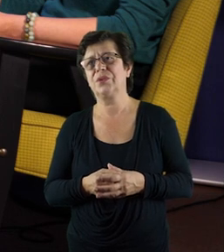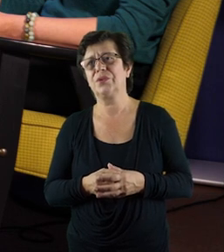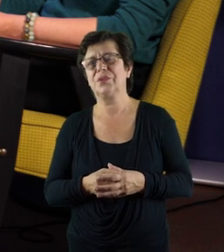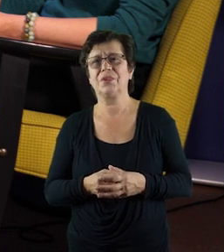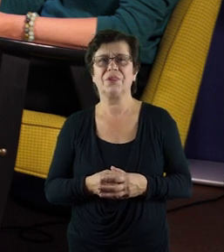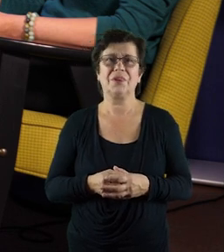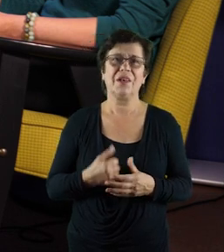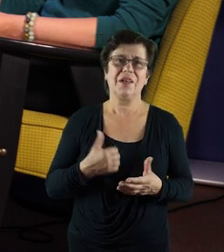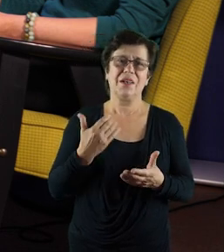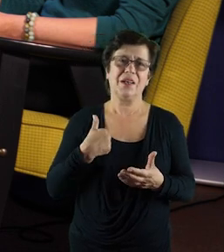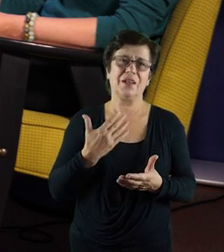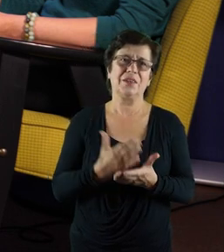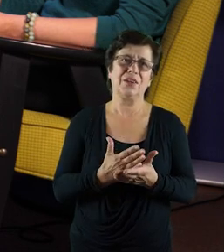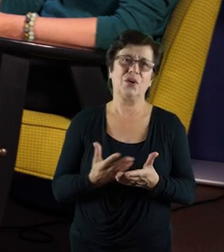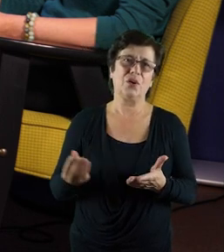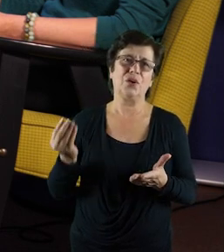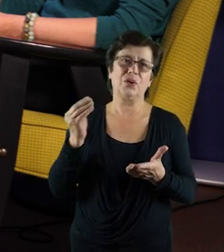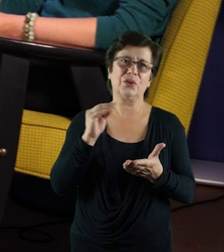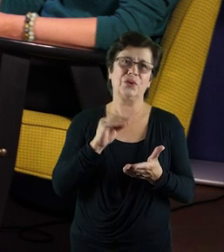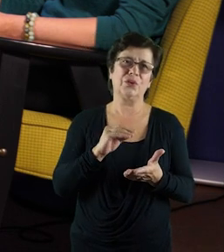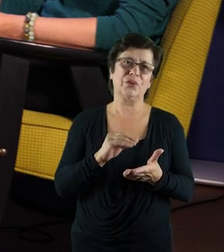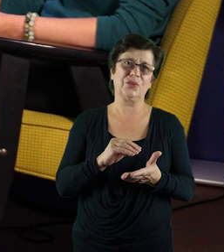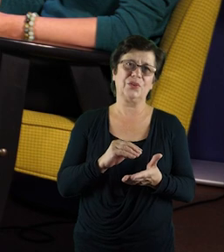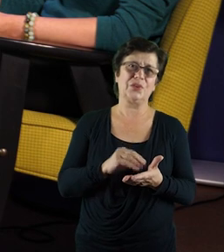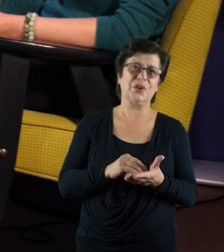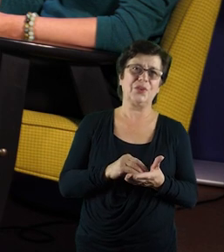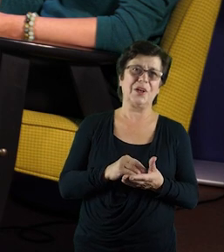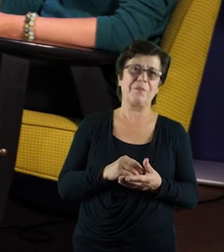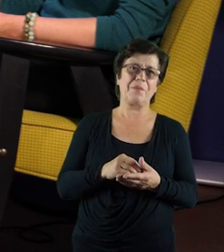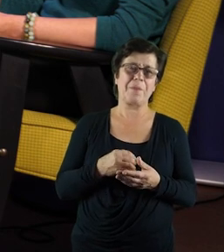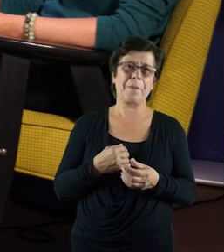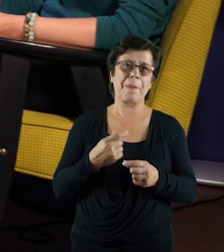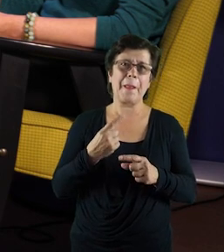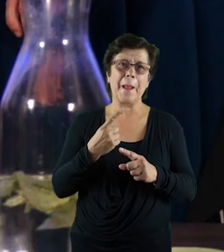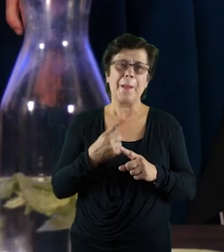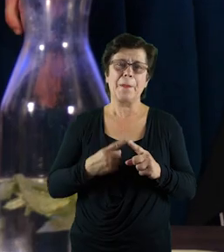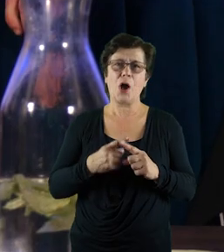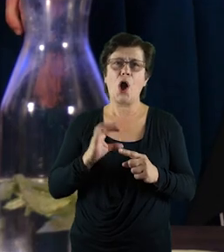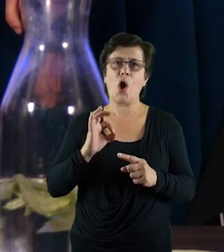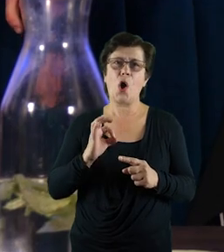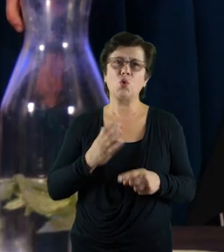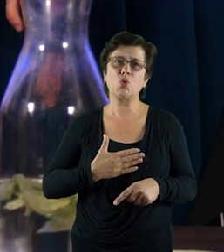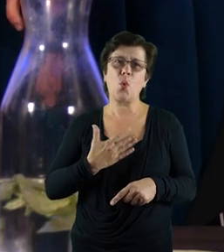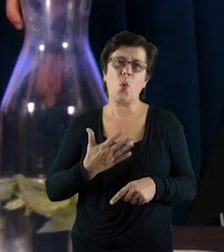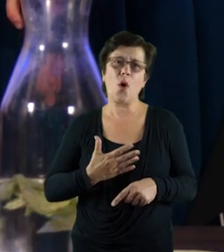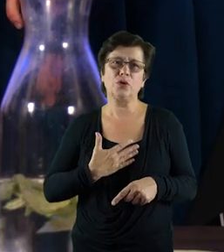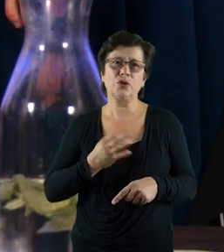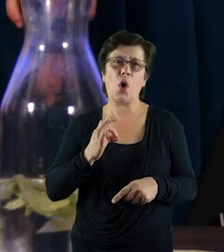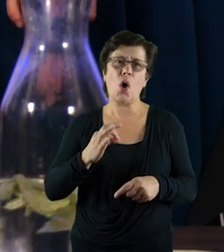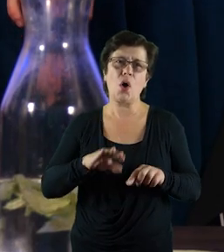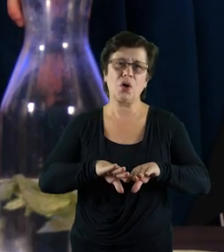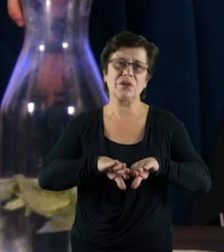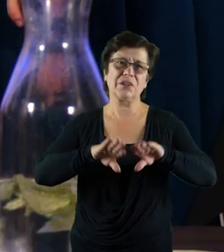no ja tylko dodam, że jakby trochę w opozycji do tego, do tej czułości, o której wspomniałeś, rozstania,